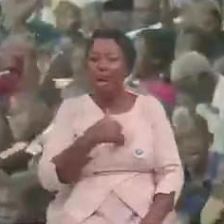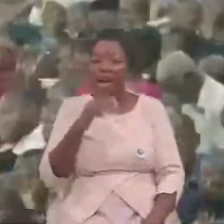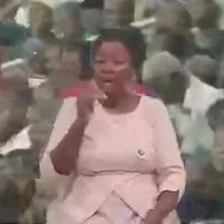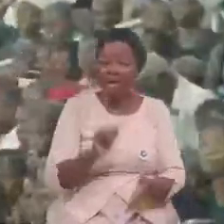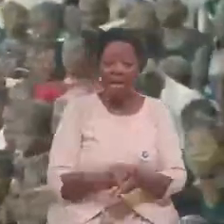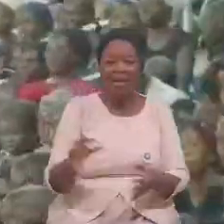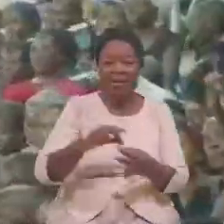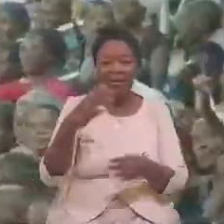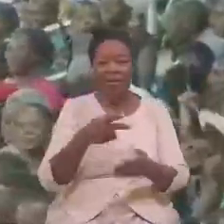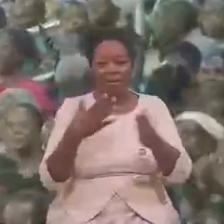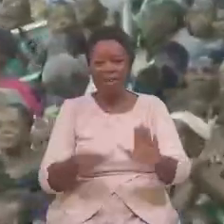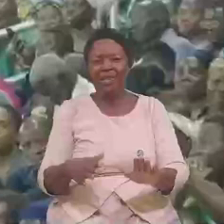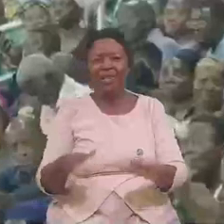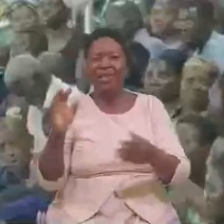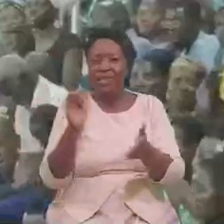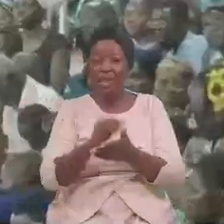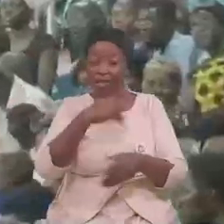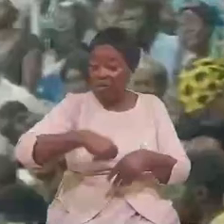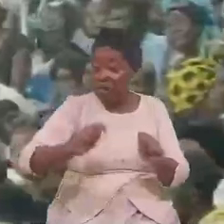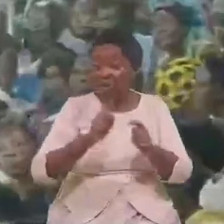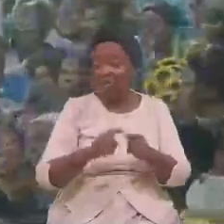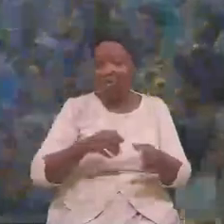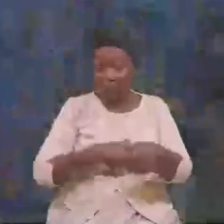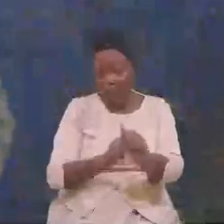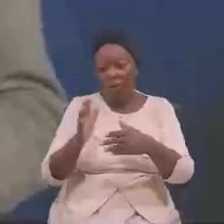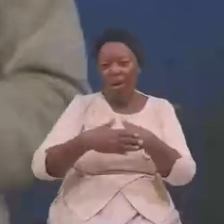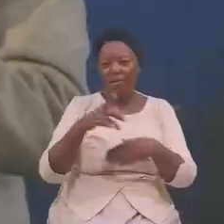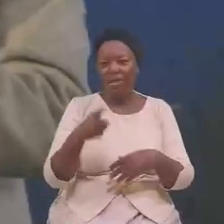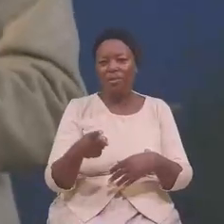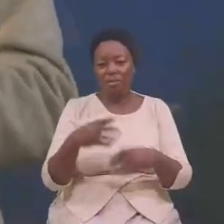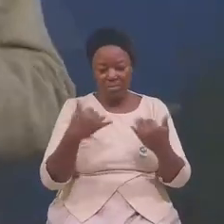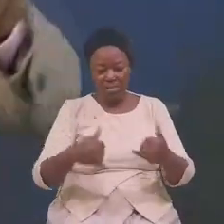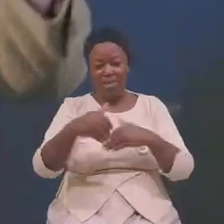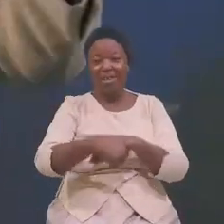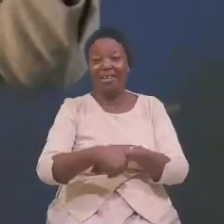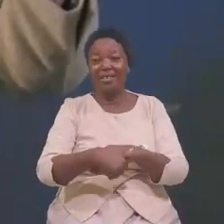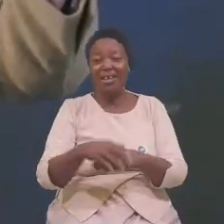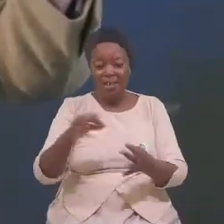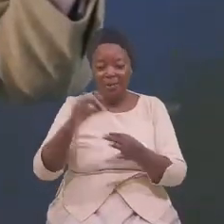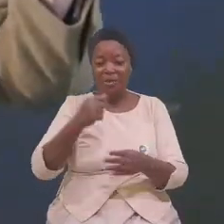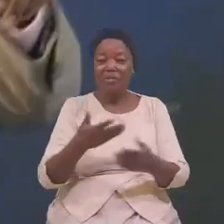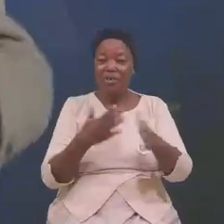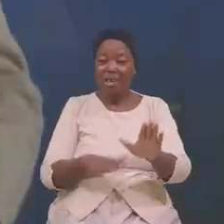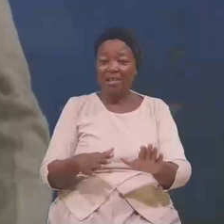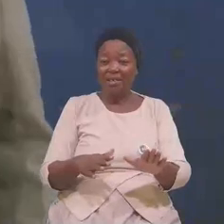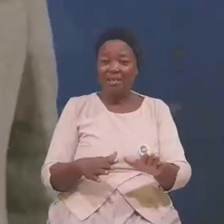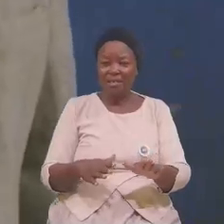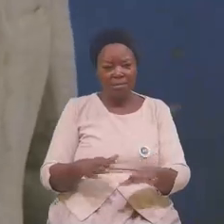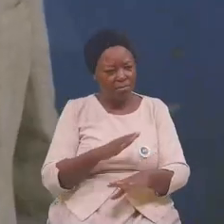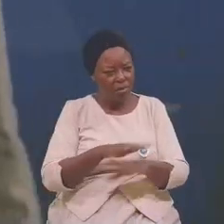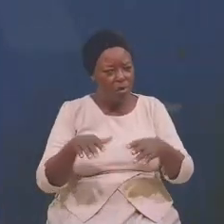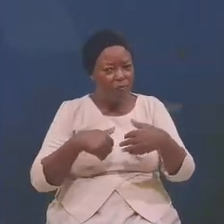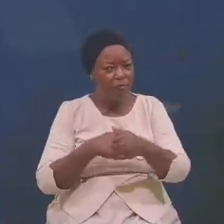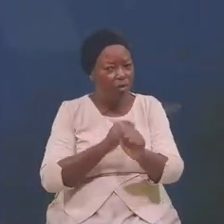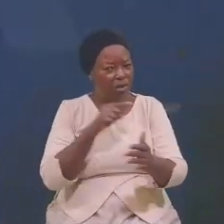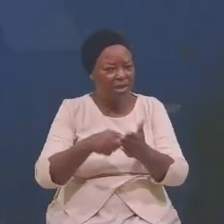de mort qui essaie de te suivre ce soir, esprit de mort, ne suis plus cet